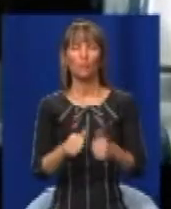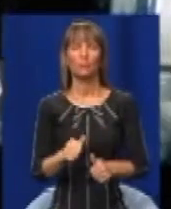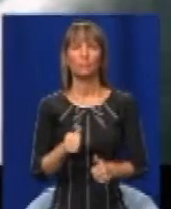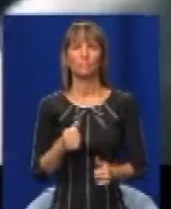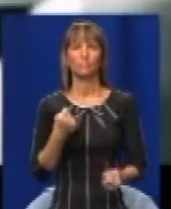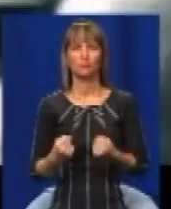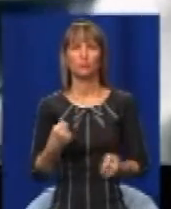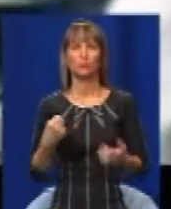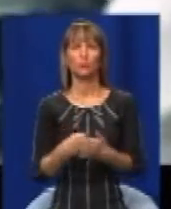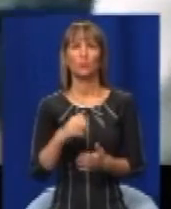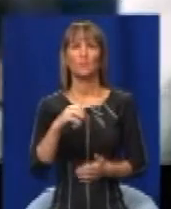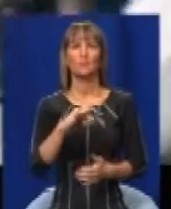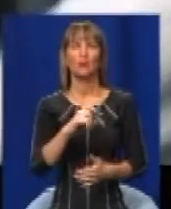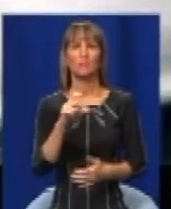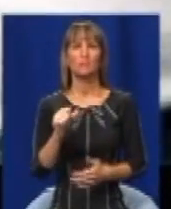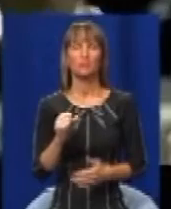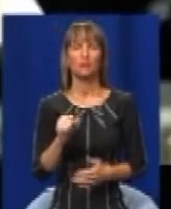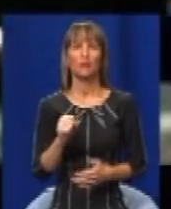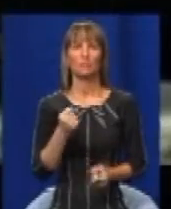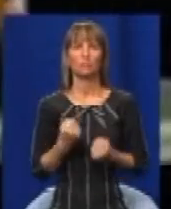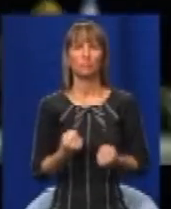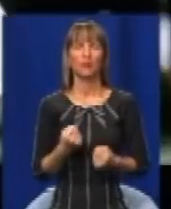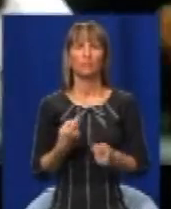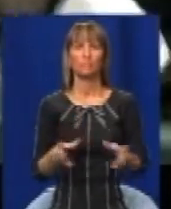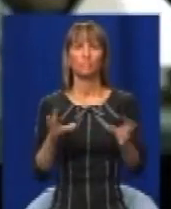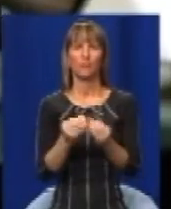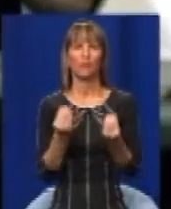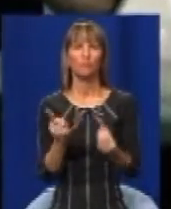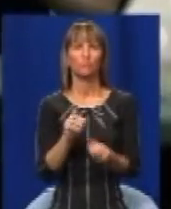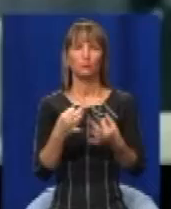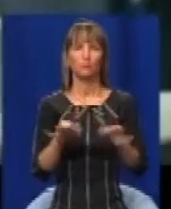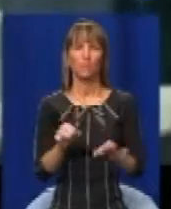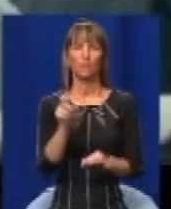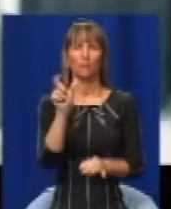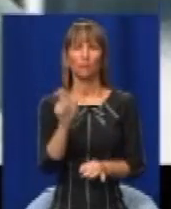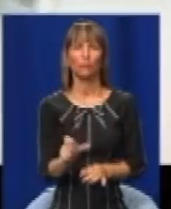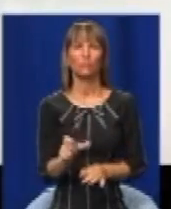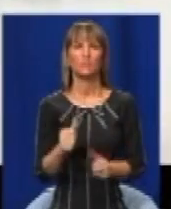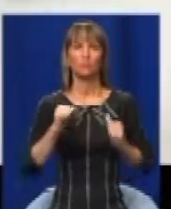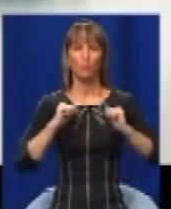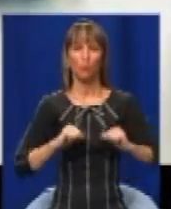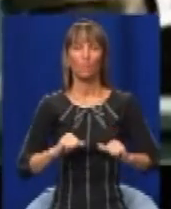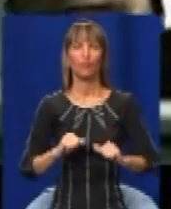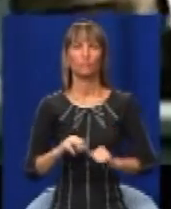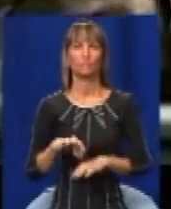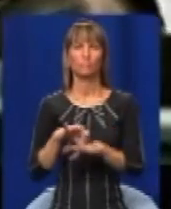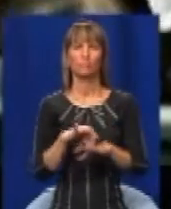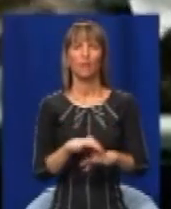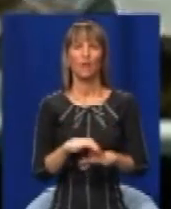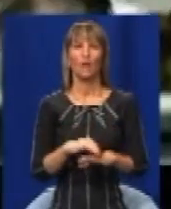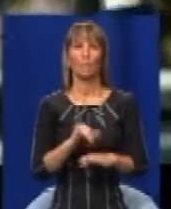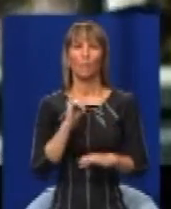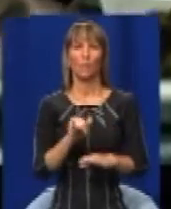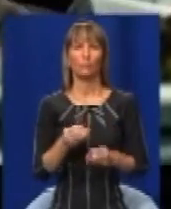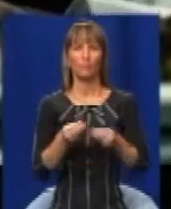стійкість до стресорів. Стресостійкість – це сукупність якостей, що дозволяють організму спокійно переносити дію негативних чинників,